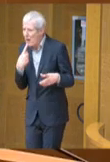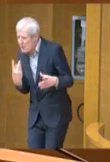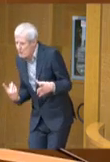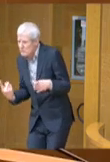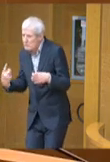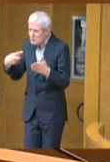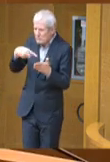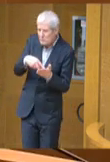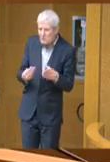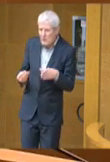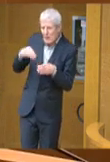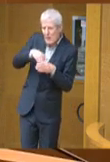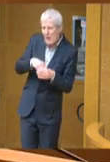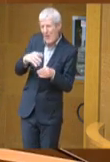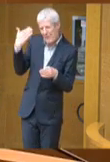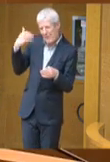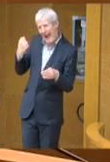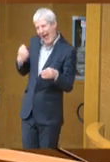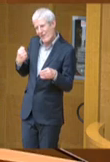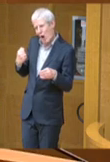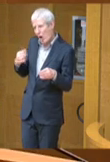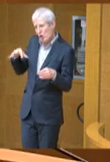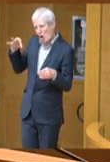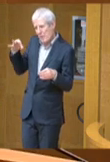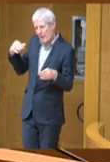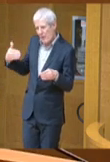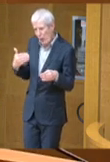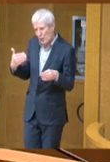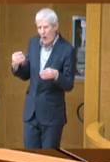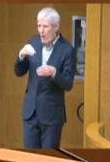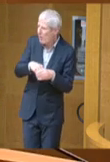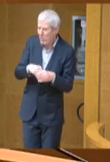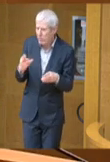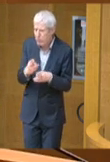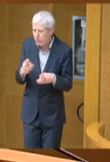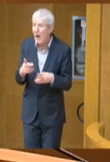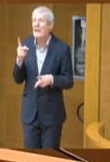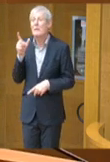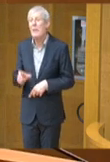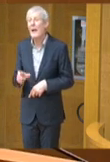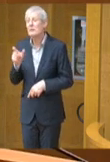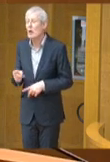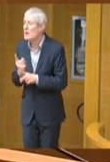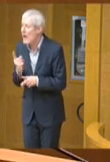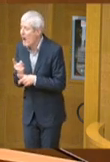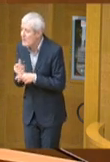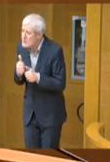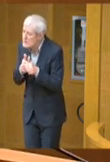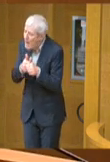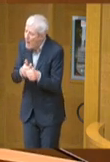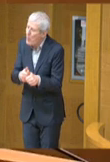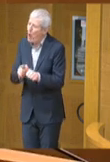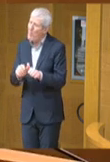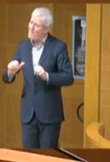stessa tipologia di lavoro che facevano prima. Pertanto queste persone hanno bisogno di essere seguite in un adeguato percorso